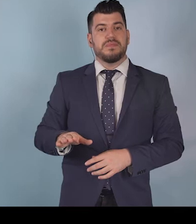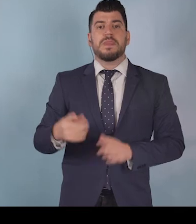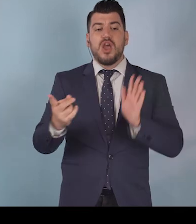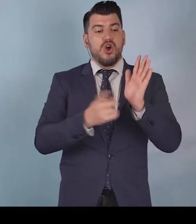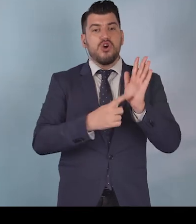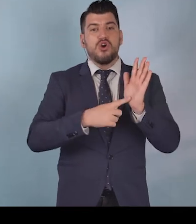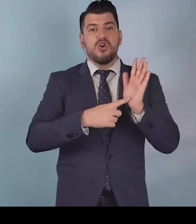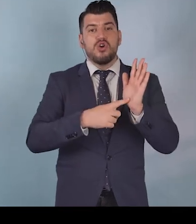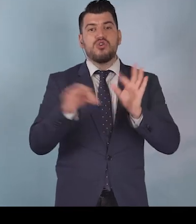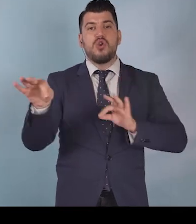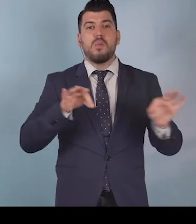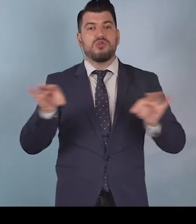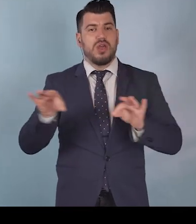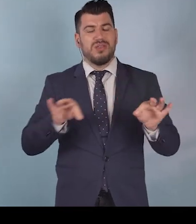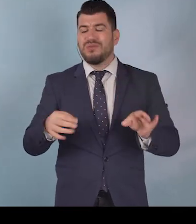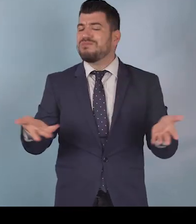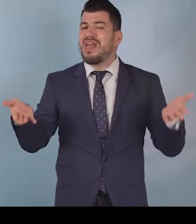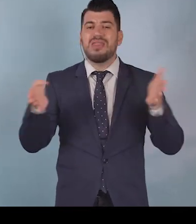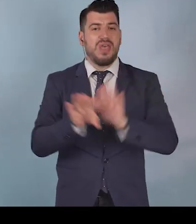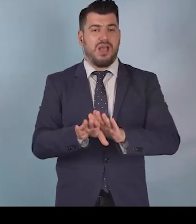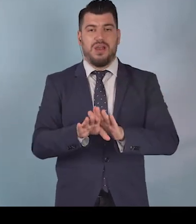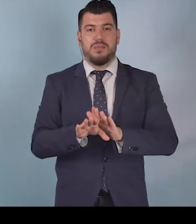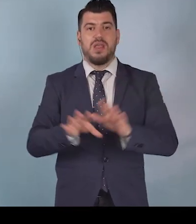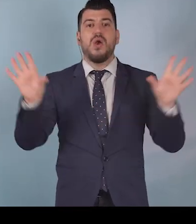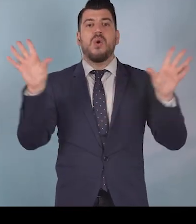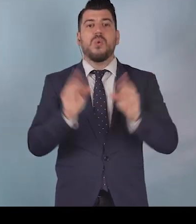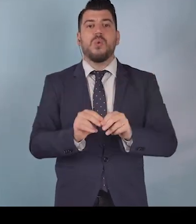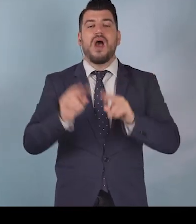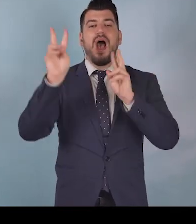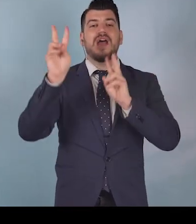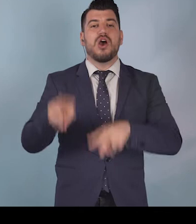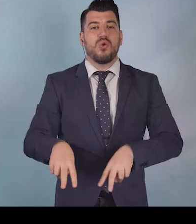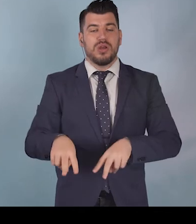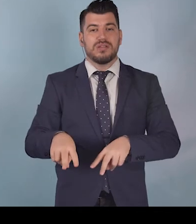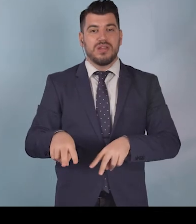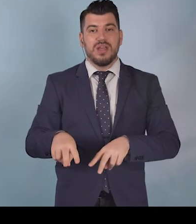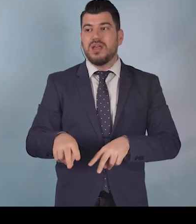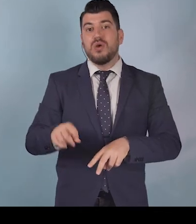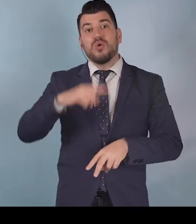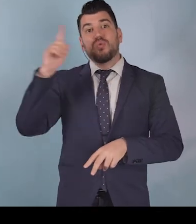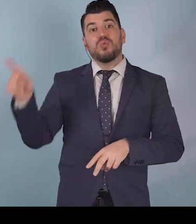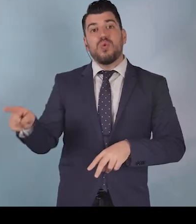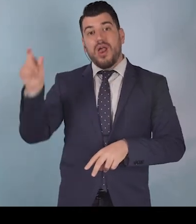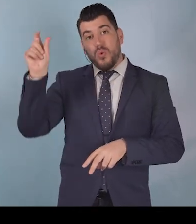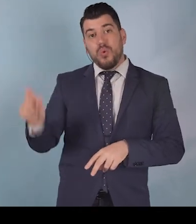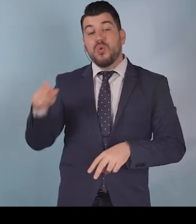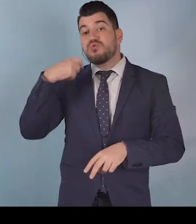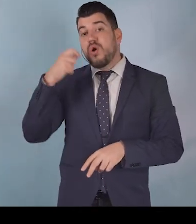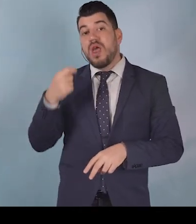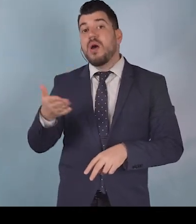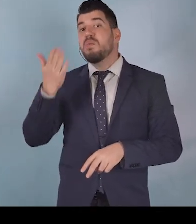Το νομοσχέδιο αυτό δεν καλύπτει καθόλου το κομμάτι της αναγνώρισης του μη βιολογικού